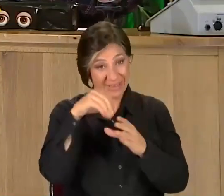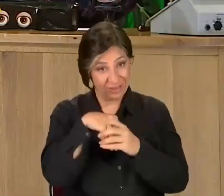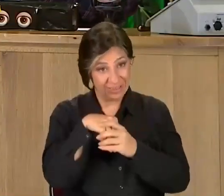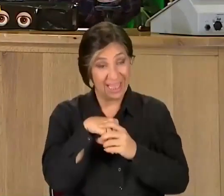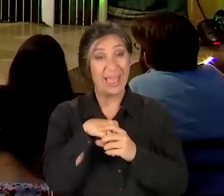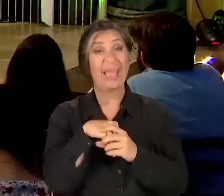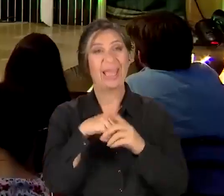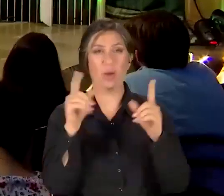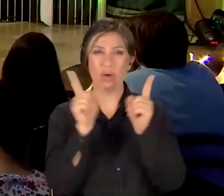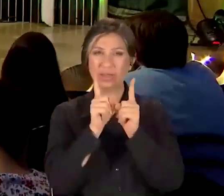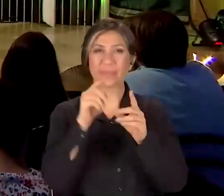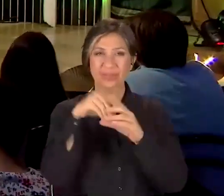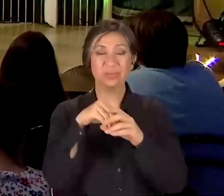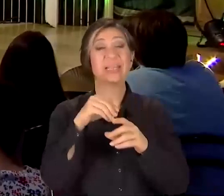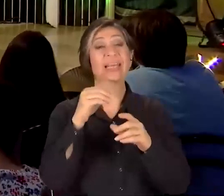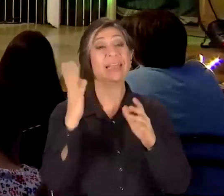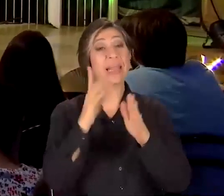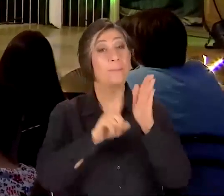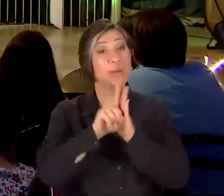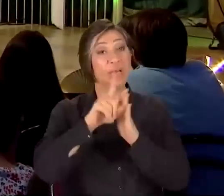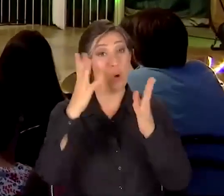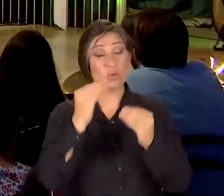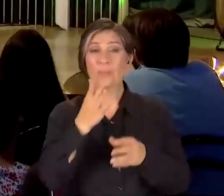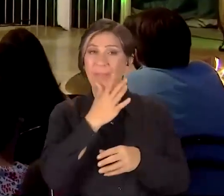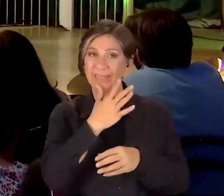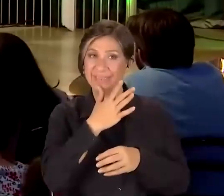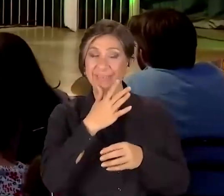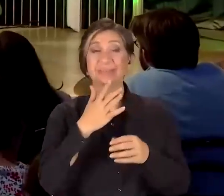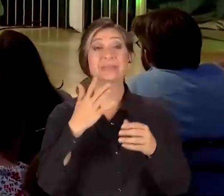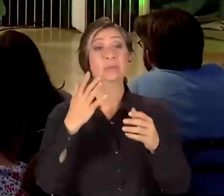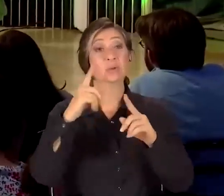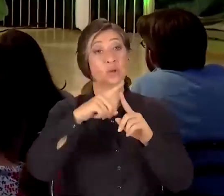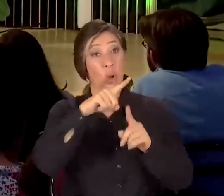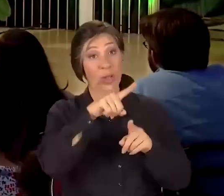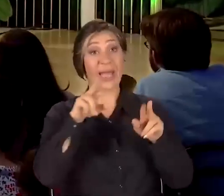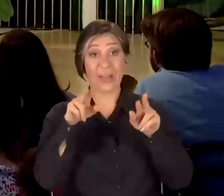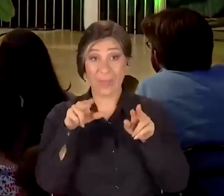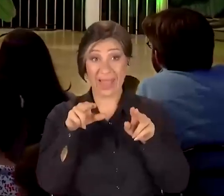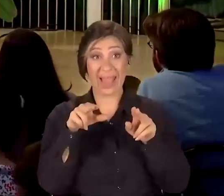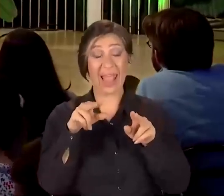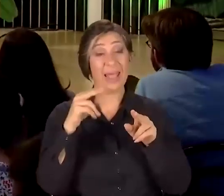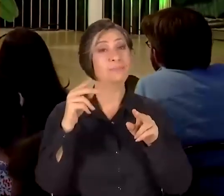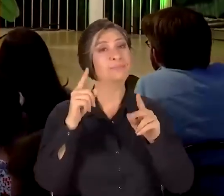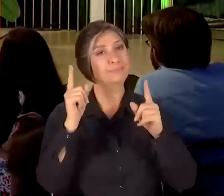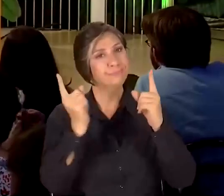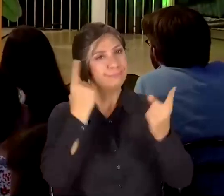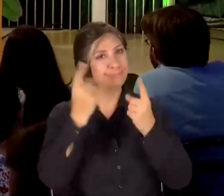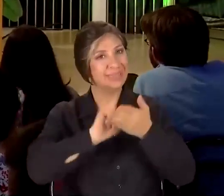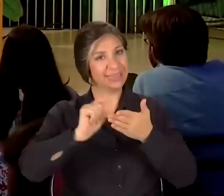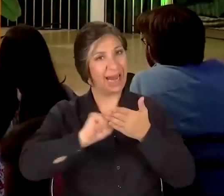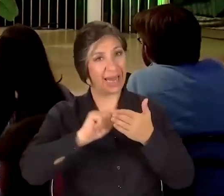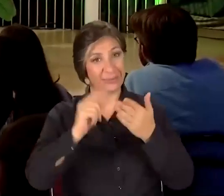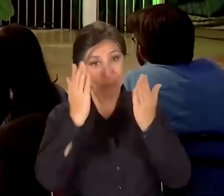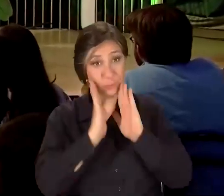hı-hı, diyelim özetlemek açısından ne kadar başarılı olduğunu biliriz. Ve Tolga gibi entelektüeller